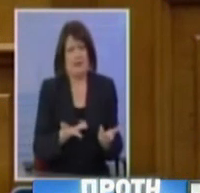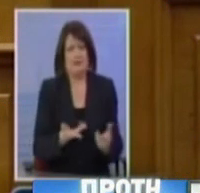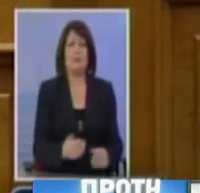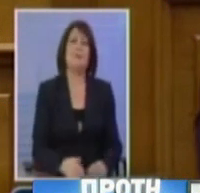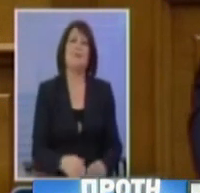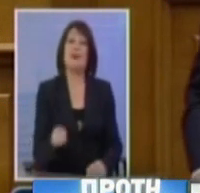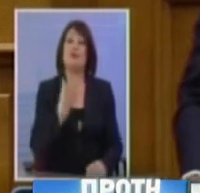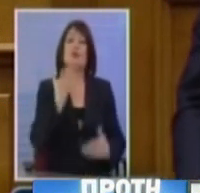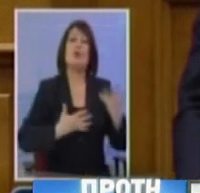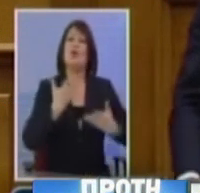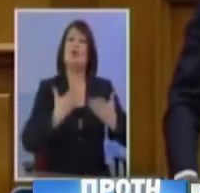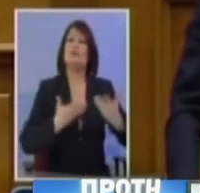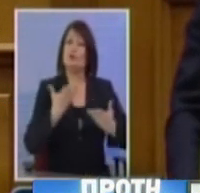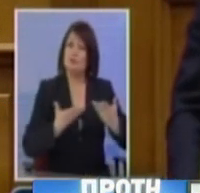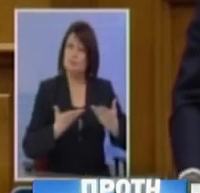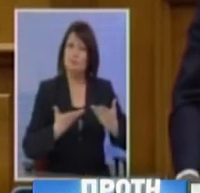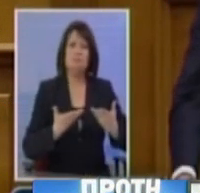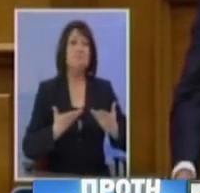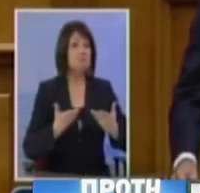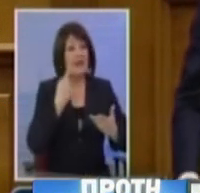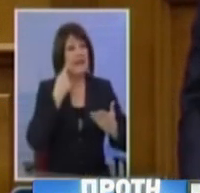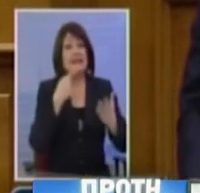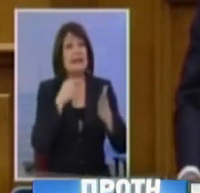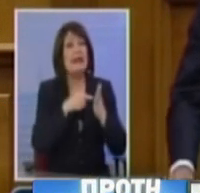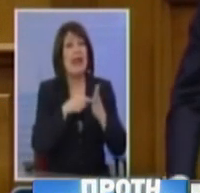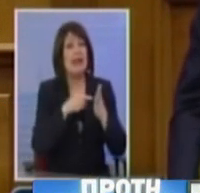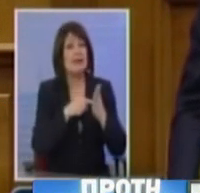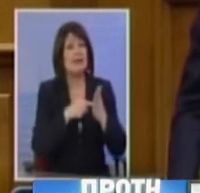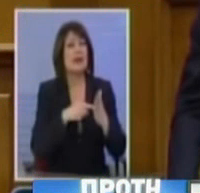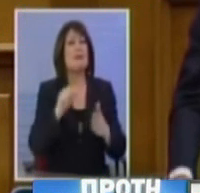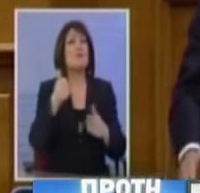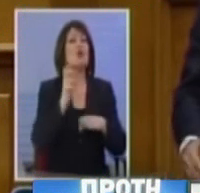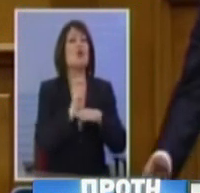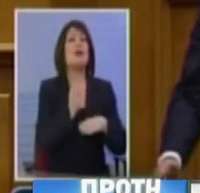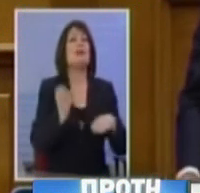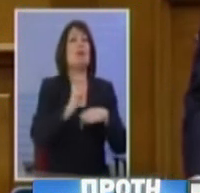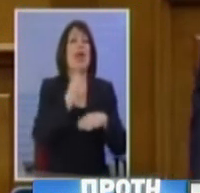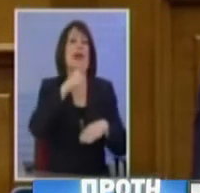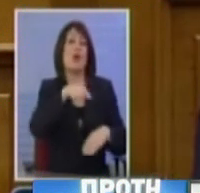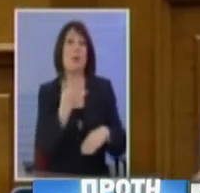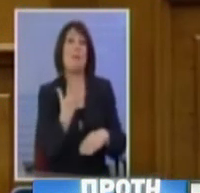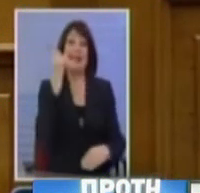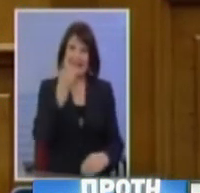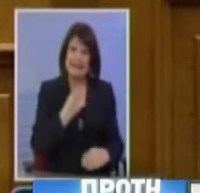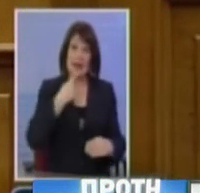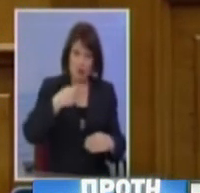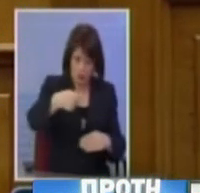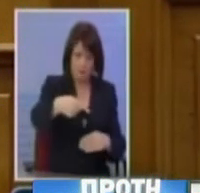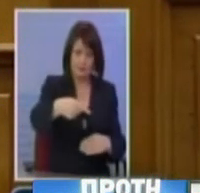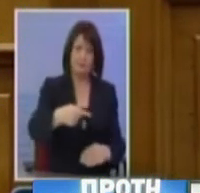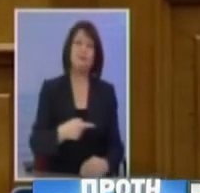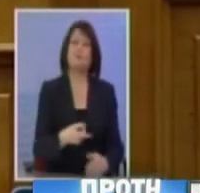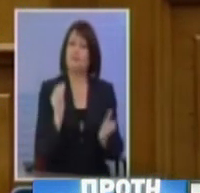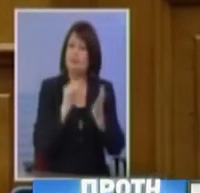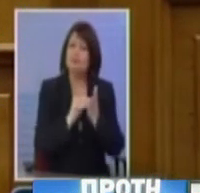πρακτικά φωτογραφίες με τα ευρήματα που άφησαν πίσω στο Πολυτεχνείο, αυτοί οι οποίοι δήθεν ταλαιπωρήθηκαν από την ελληνική